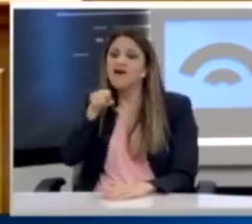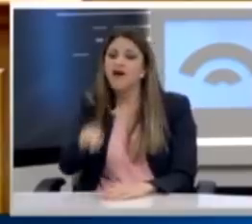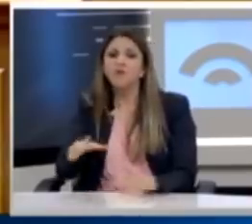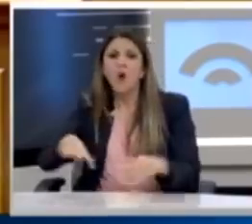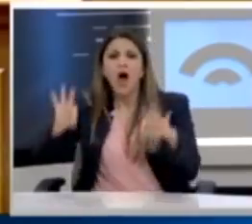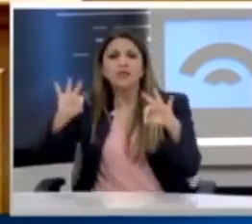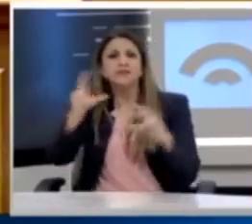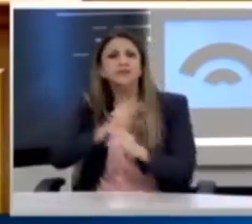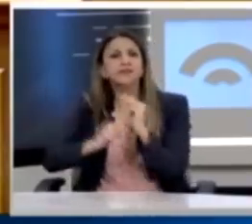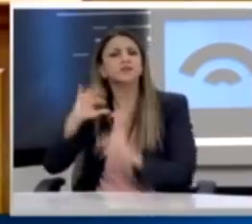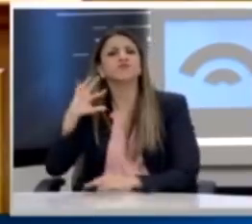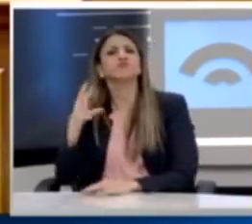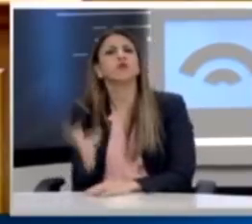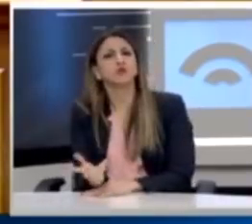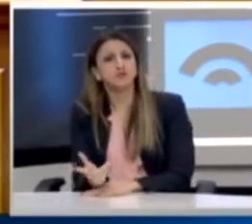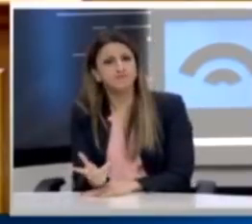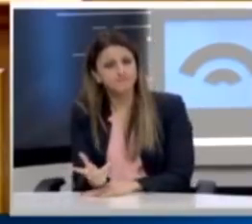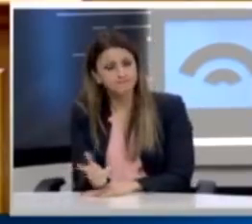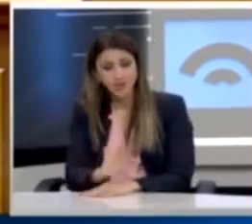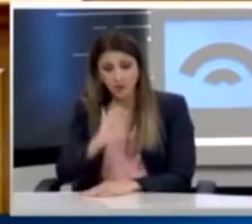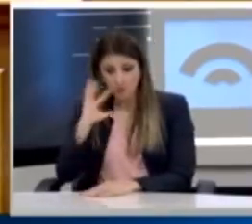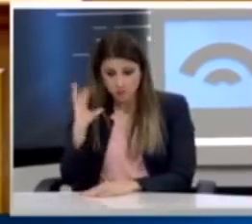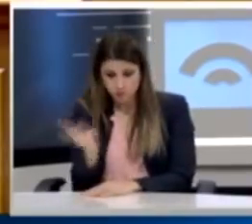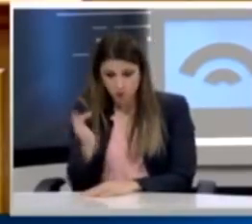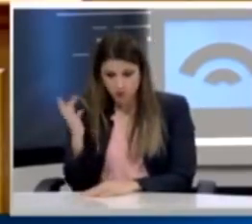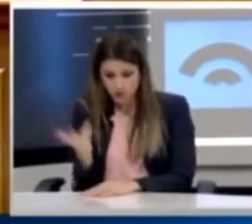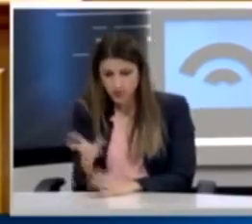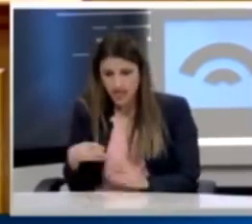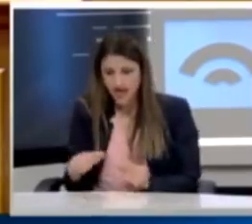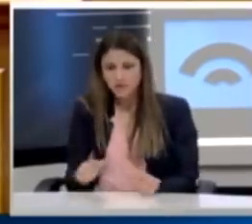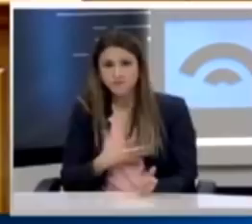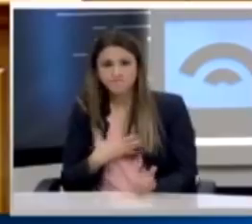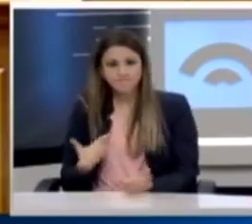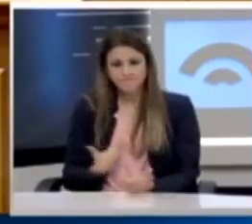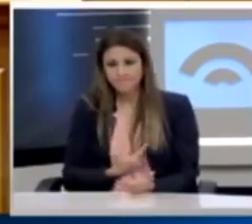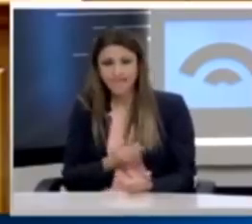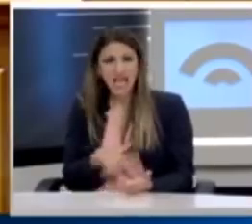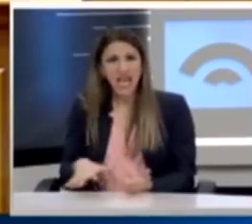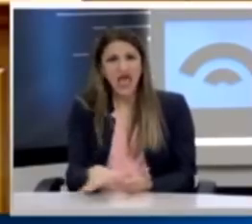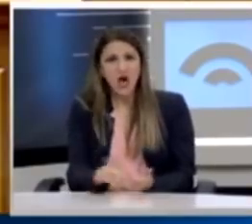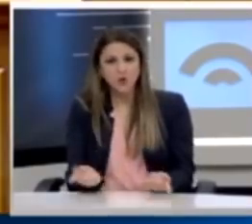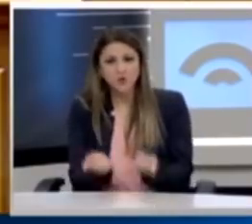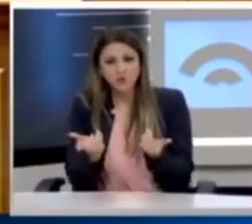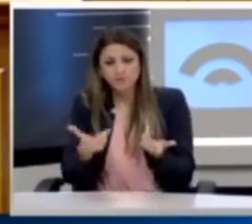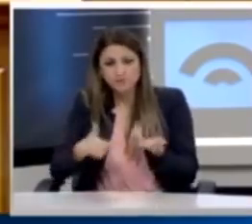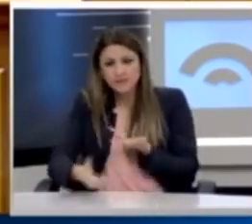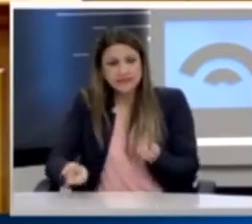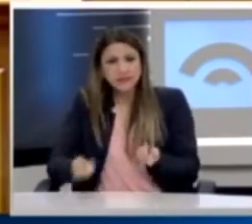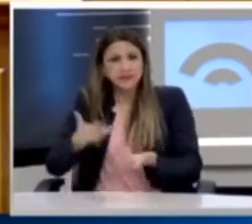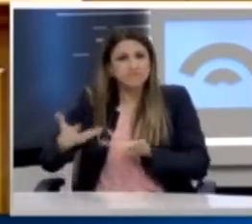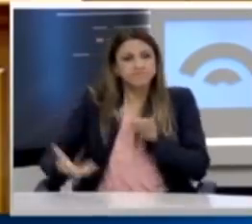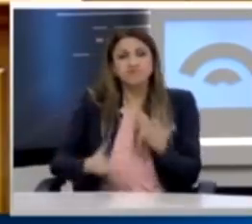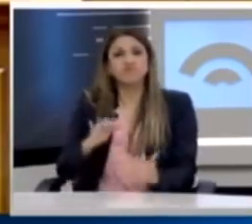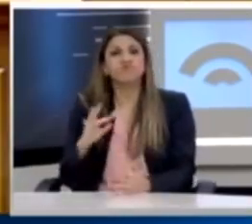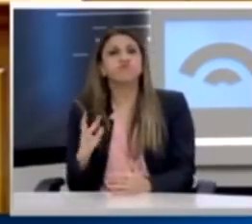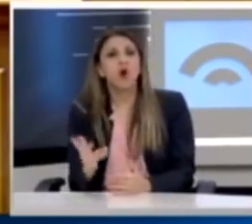κανάλι? Πότε έγινε παράγοντας ανασφάλειας για τους λαούς και εμπλοκή σε νέα δεινά,